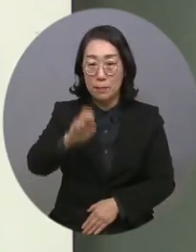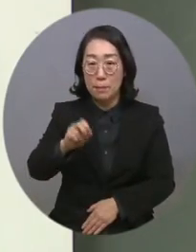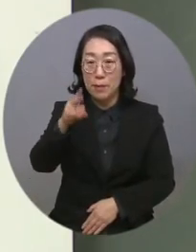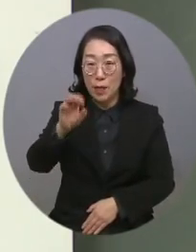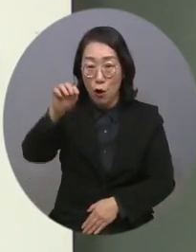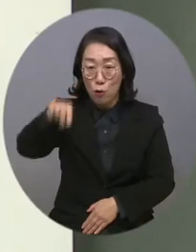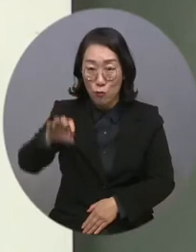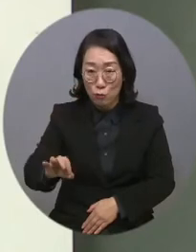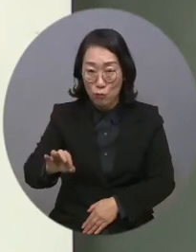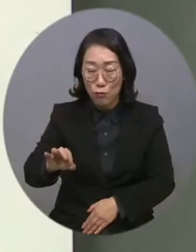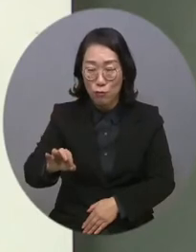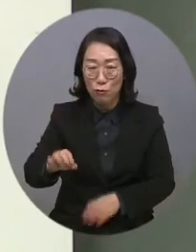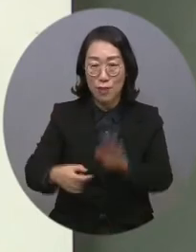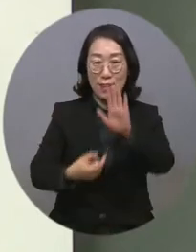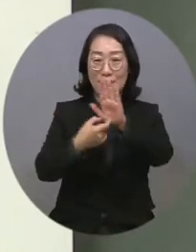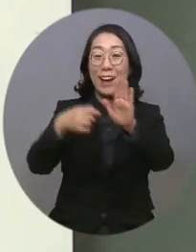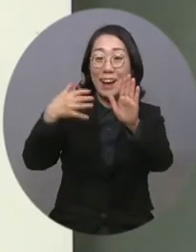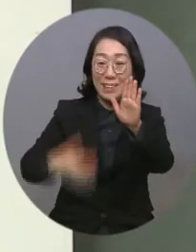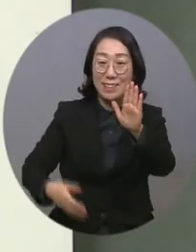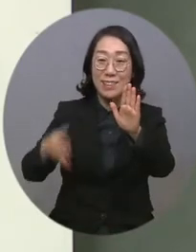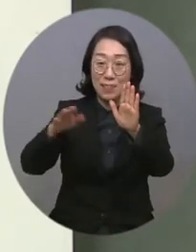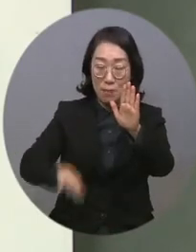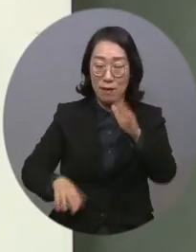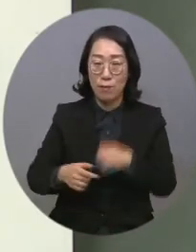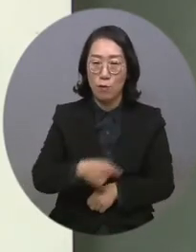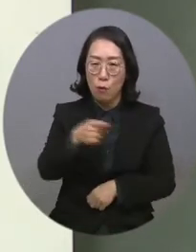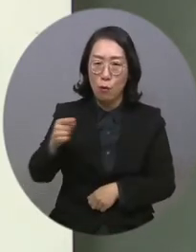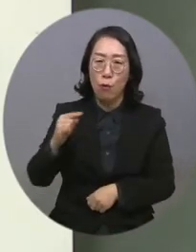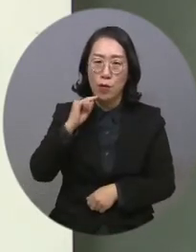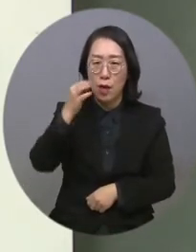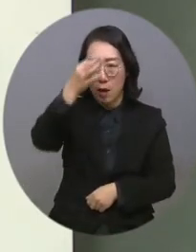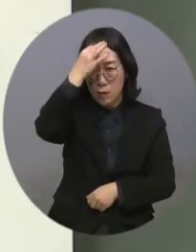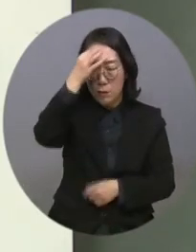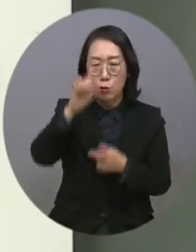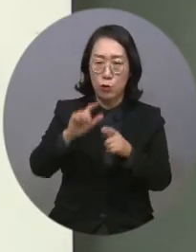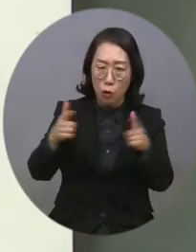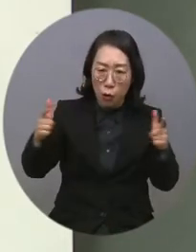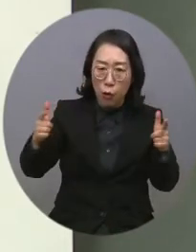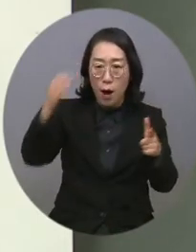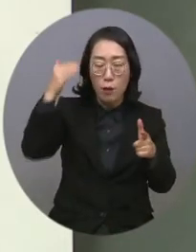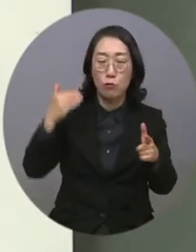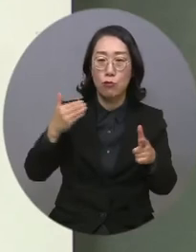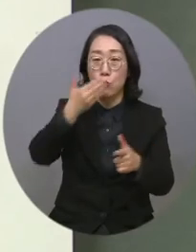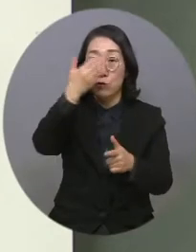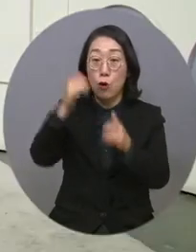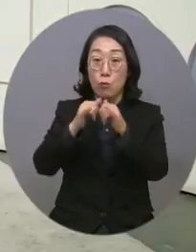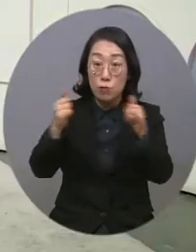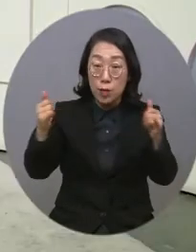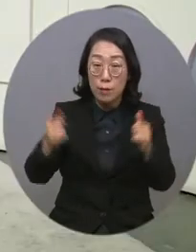안 했지만은 뭐 여러 가지로 예능 계통에 우리나라의 젊은이들이